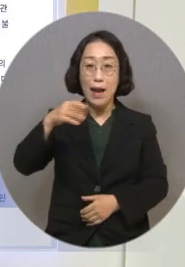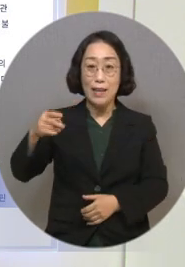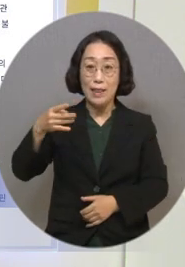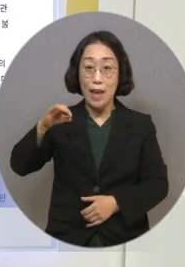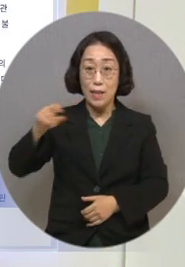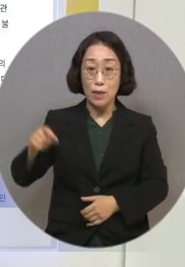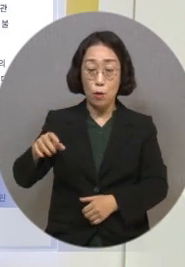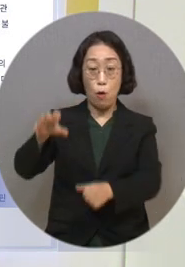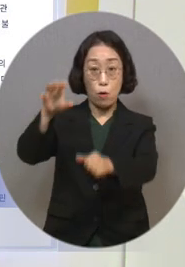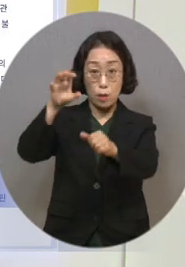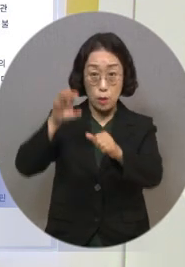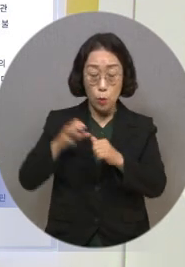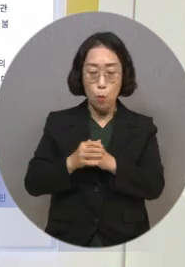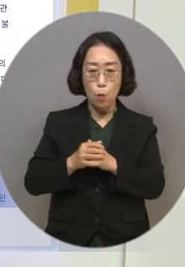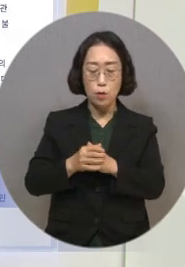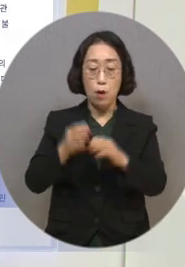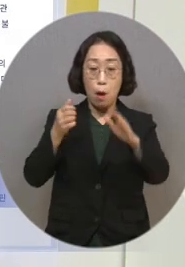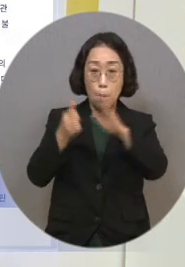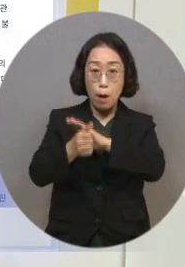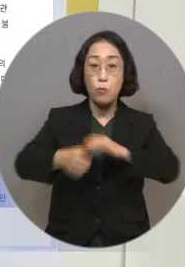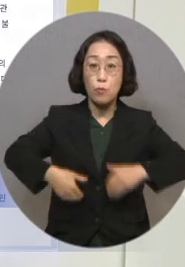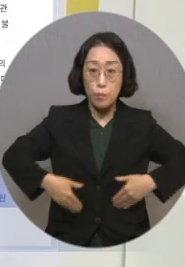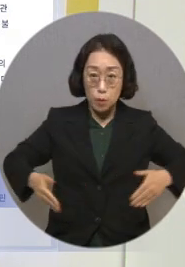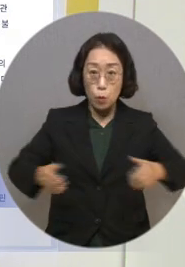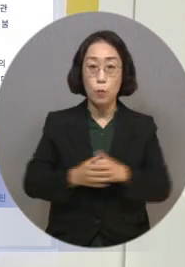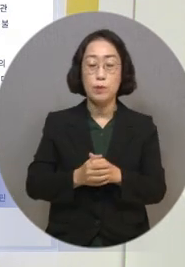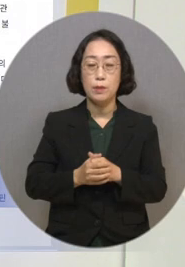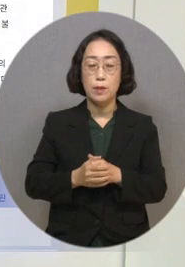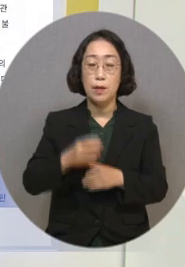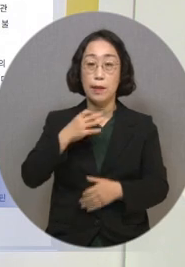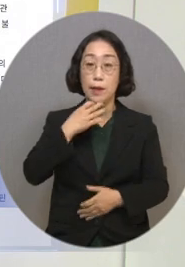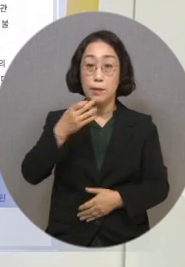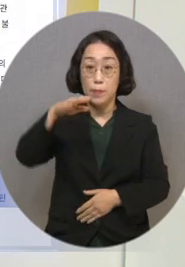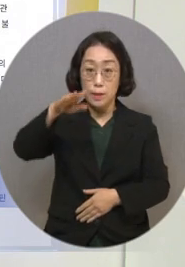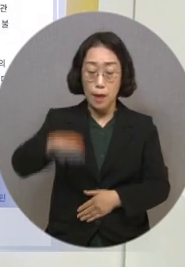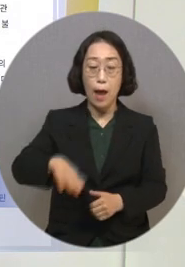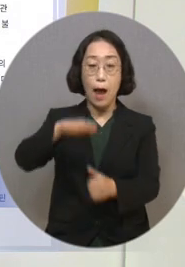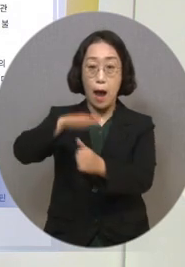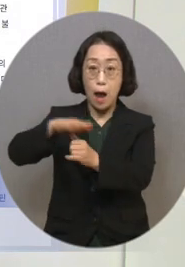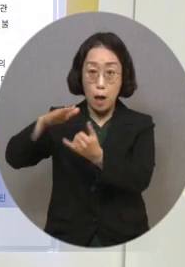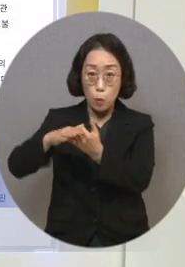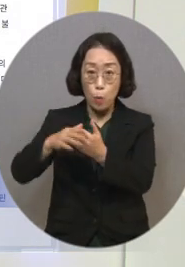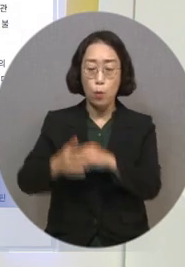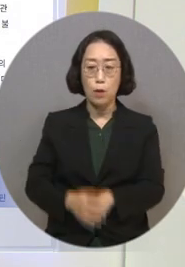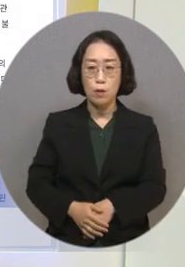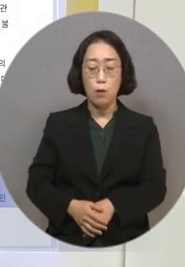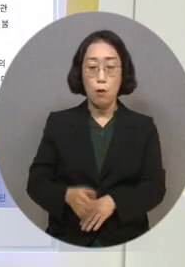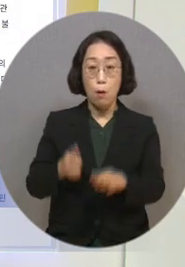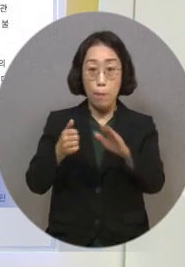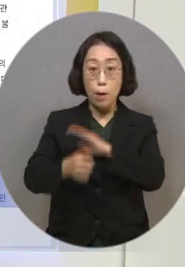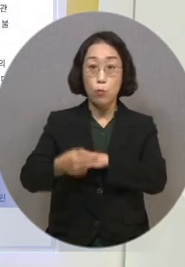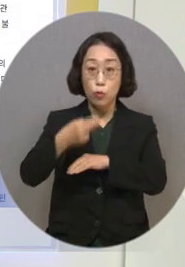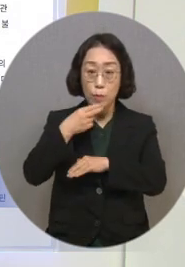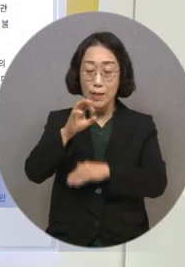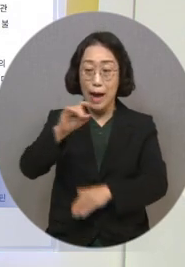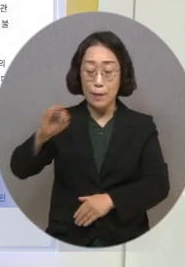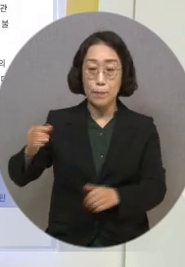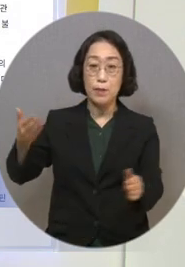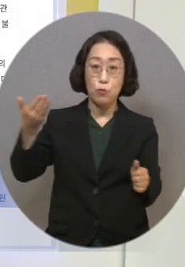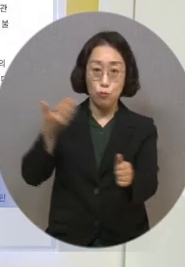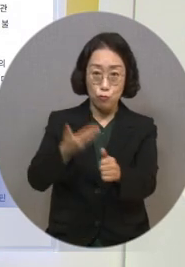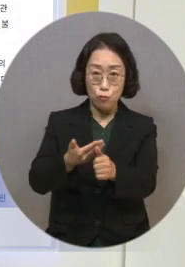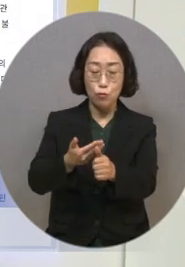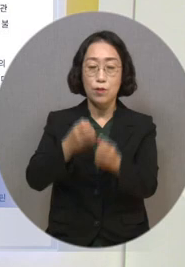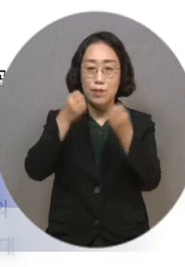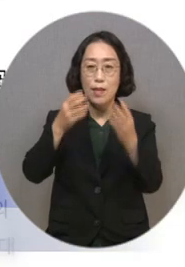증명서 비대면 열람 추진을 통해서 14세 미만 아동의 비대면 아이핀 발급 절차를 개선했다고